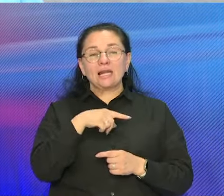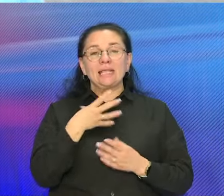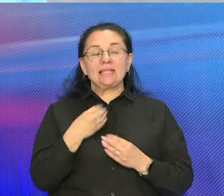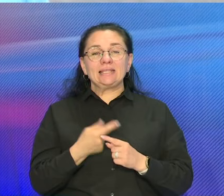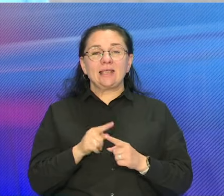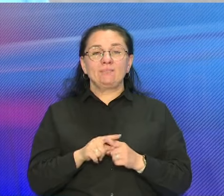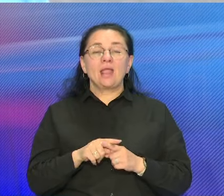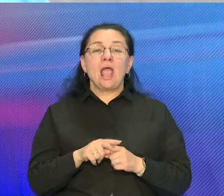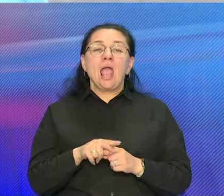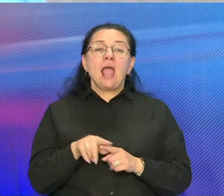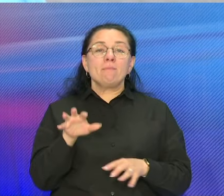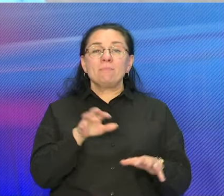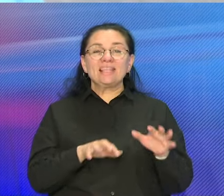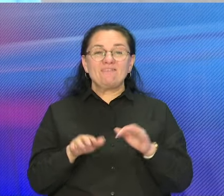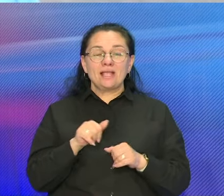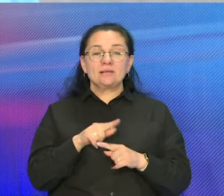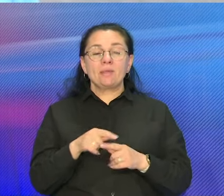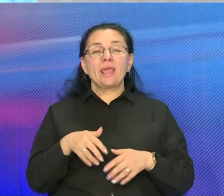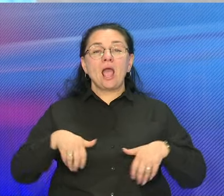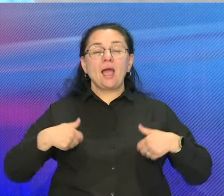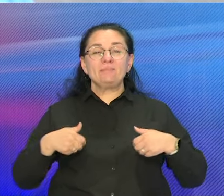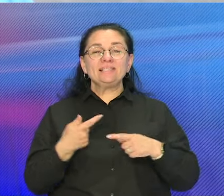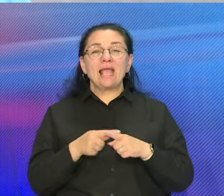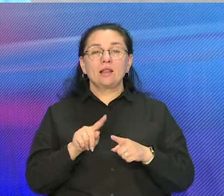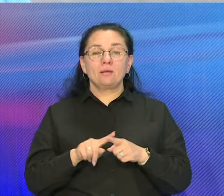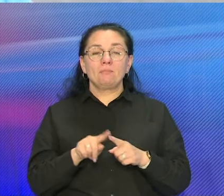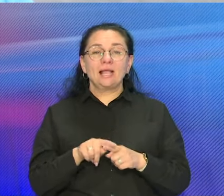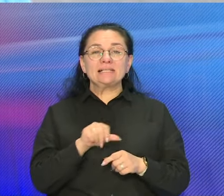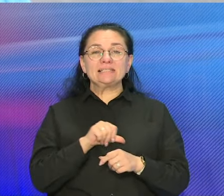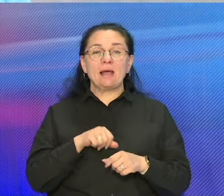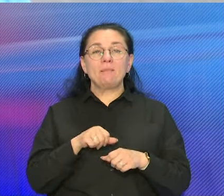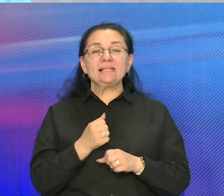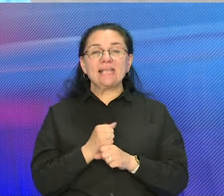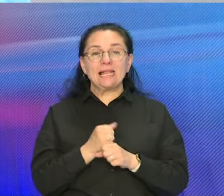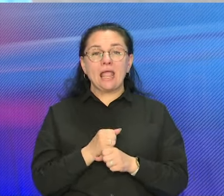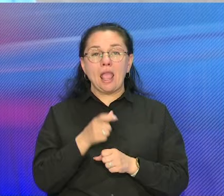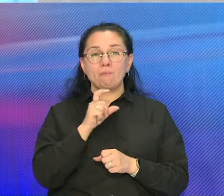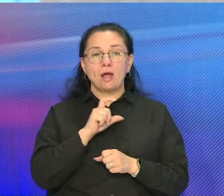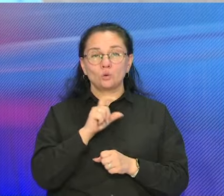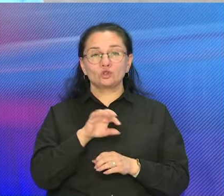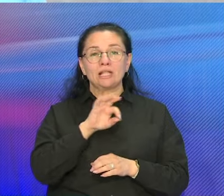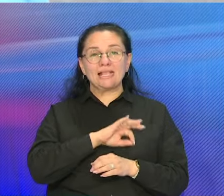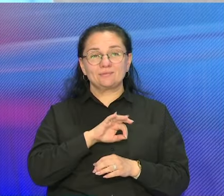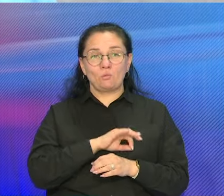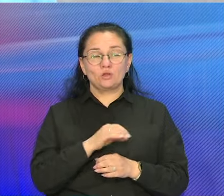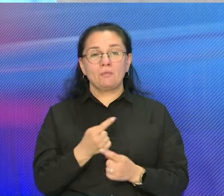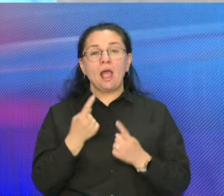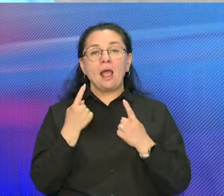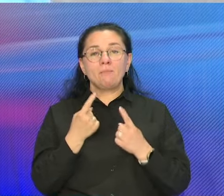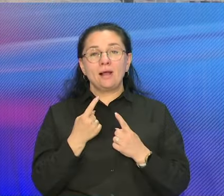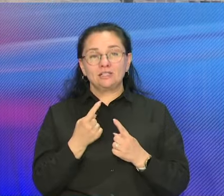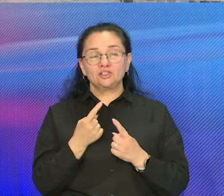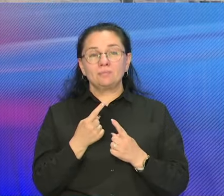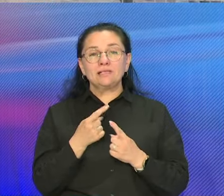обезьянам, да, у нас замаражываюцца такое вот самадельное мороженое мы іспользуем Большым крупным медведзям мы